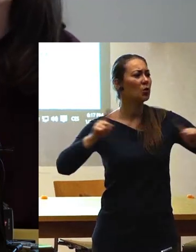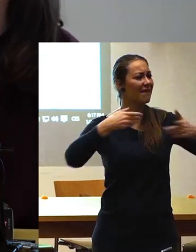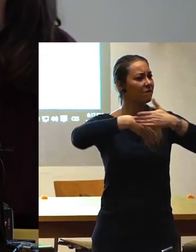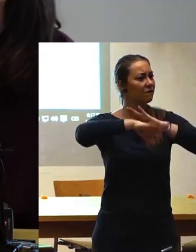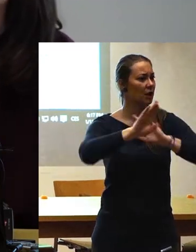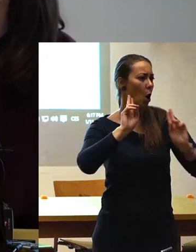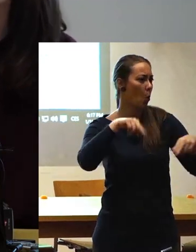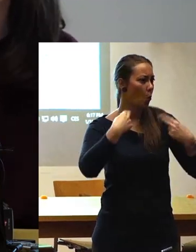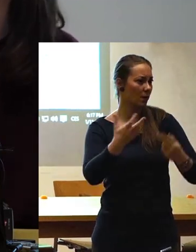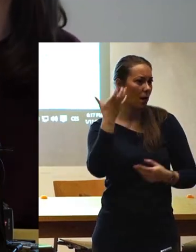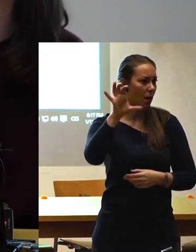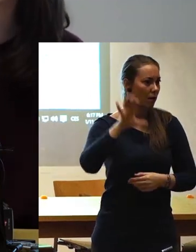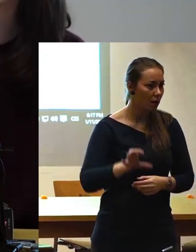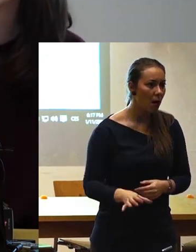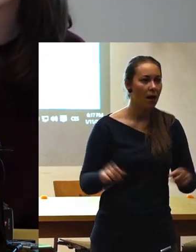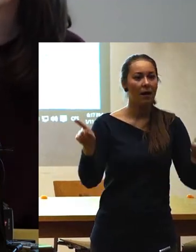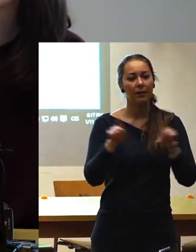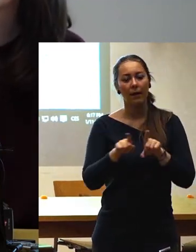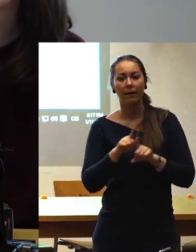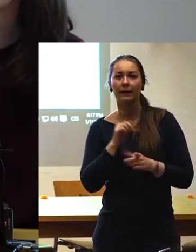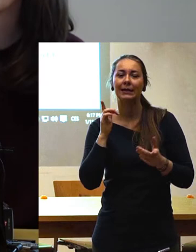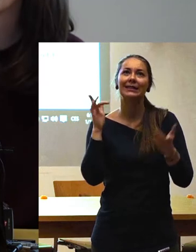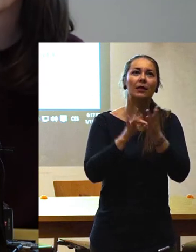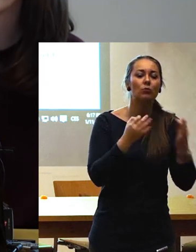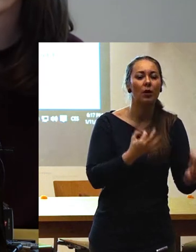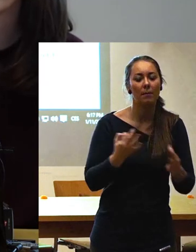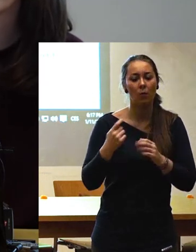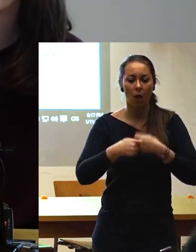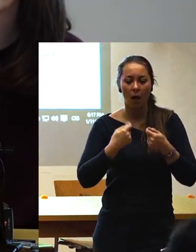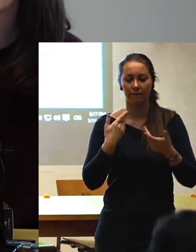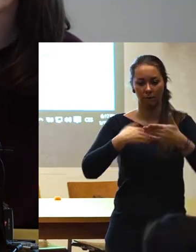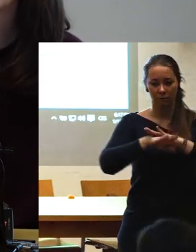tak nás zajímá vytvořit vlastně videodílo ve vztahu nebo